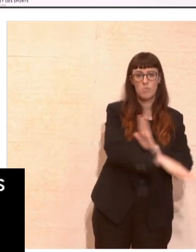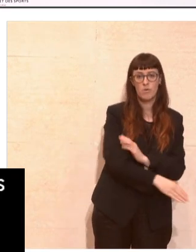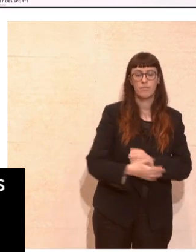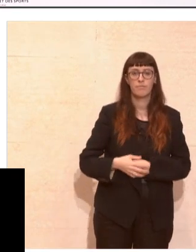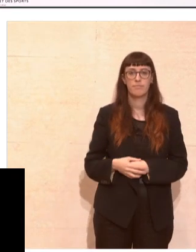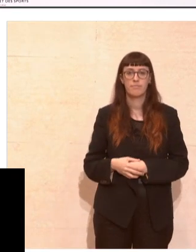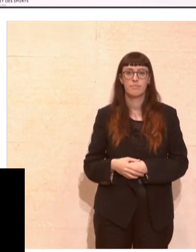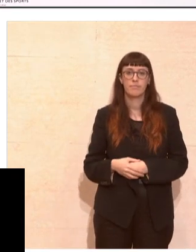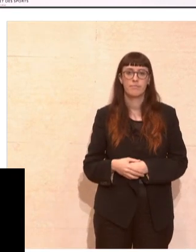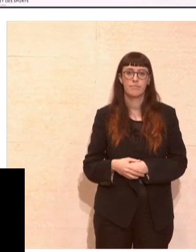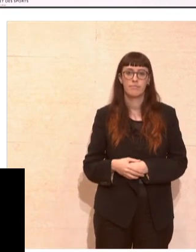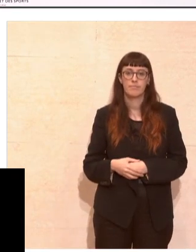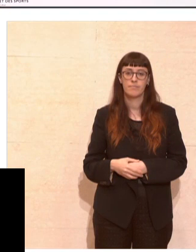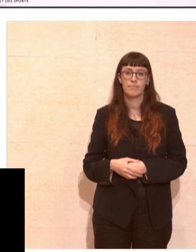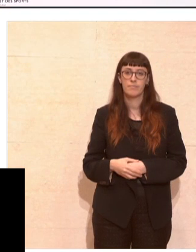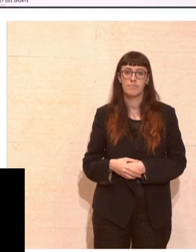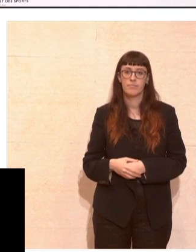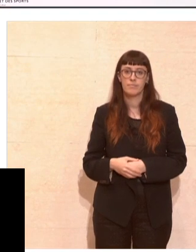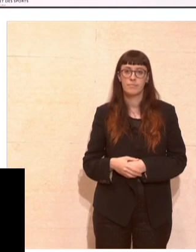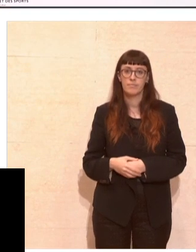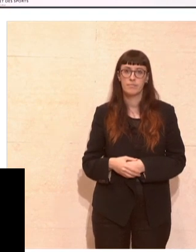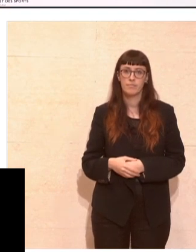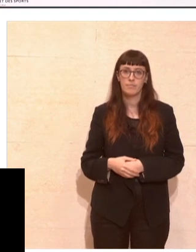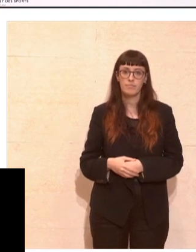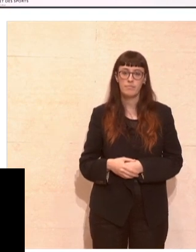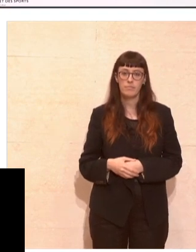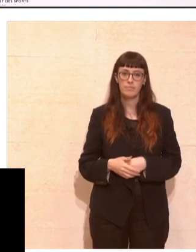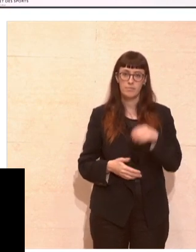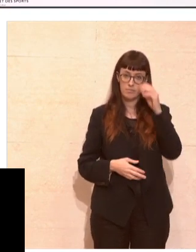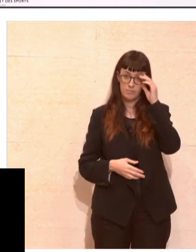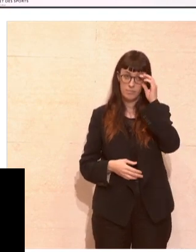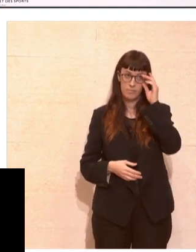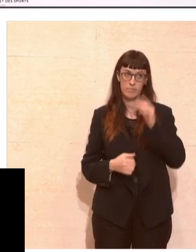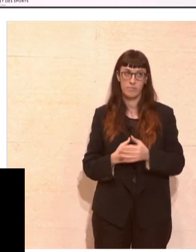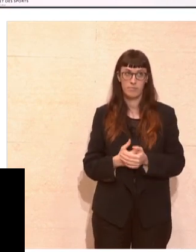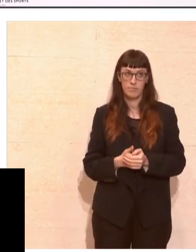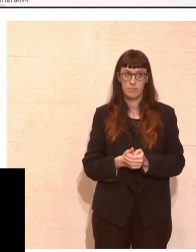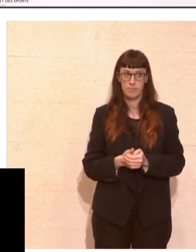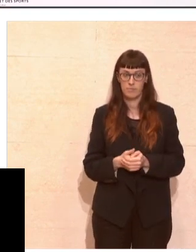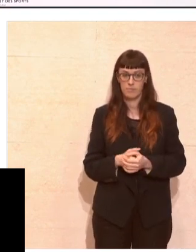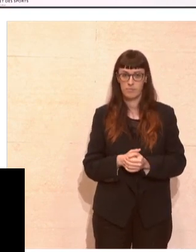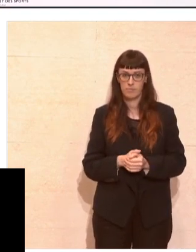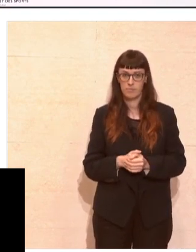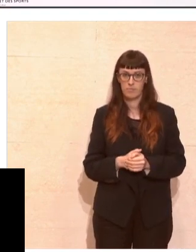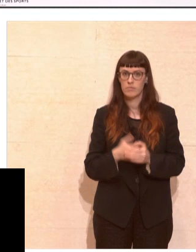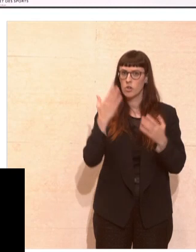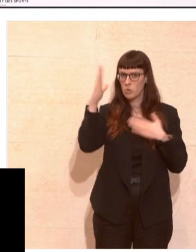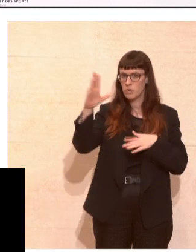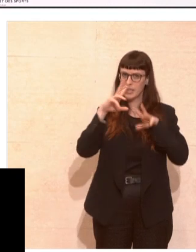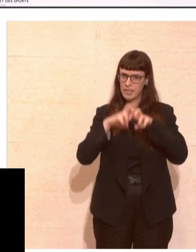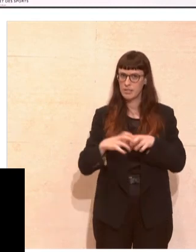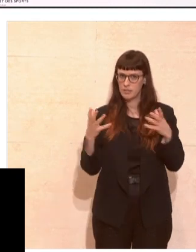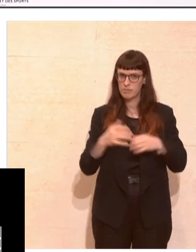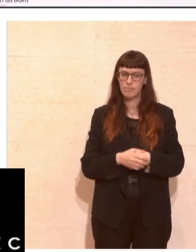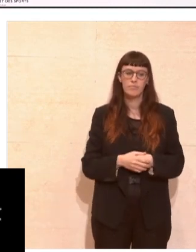Ici, c'est une autre méta-analyse sur l'impact des écrans sur le sommeil. Et ils ont comparé ici des personnes qui utilisaient les écrans le